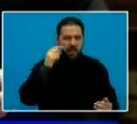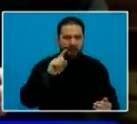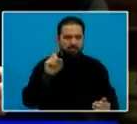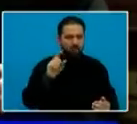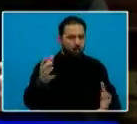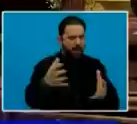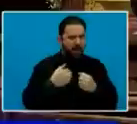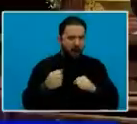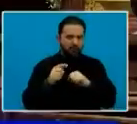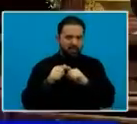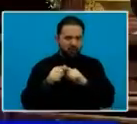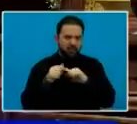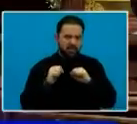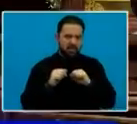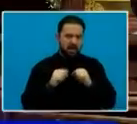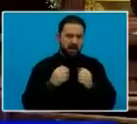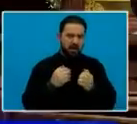mare curaj. Cât privește